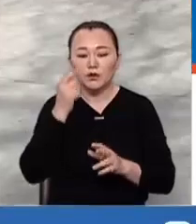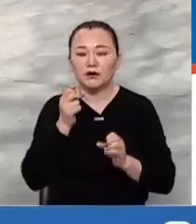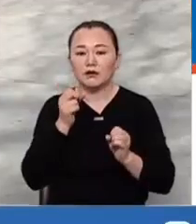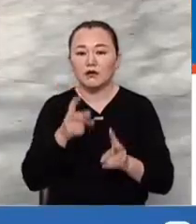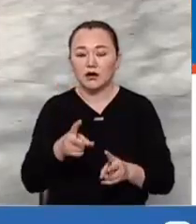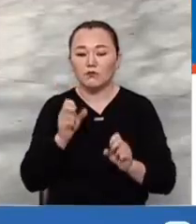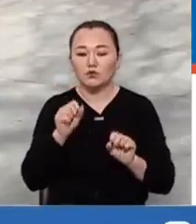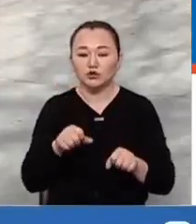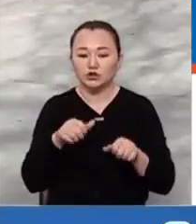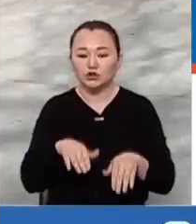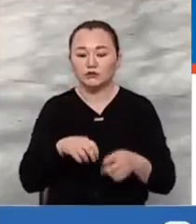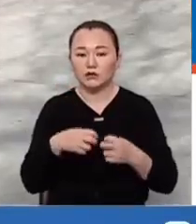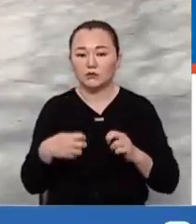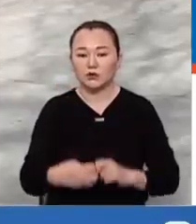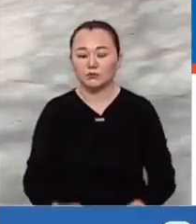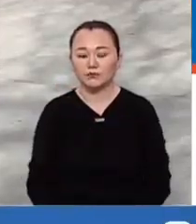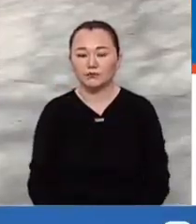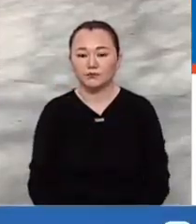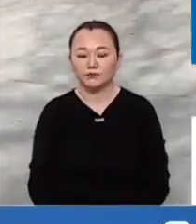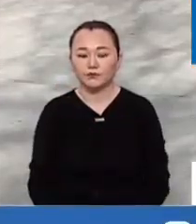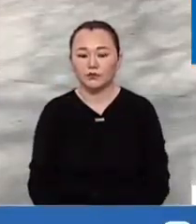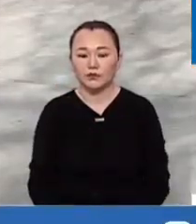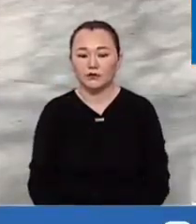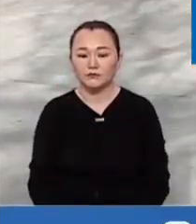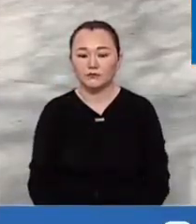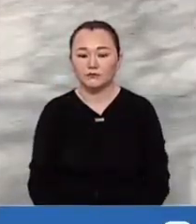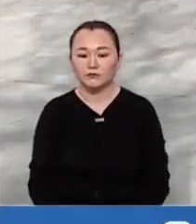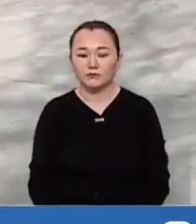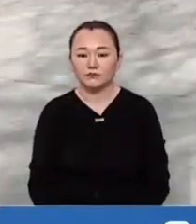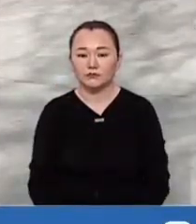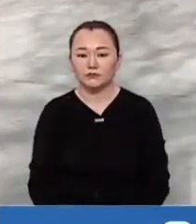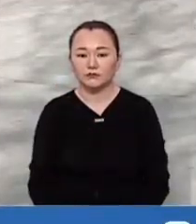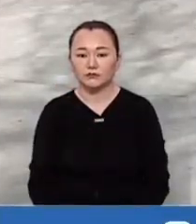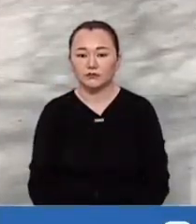как можно решить проблему. Эльмира Ержанова, Азамат Купегенов, Информбюро, Актобе.